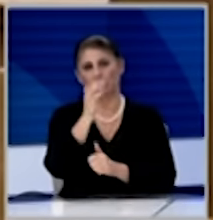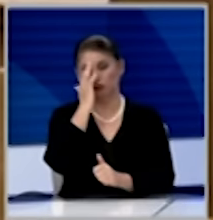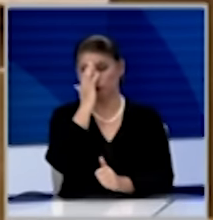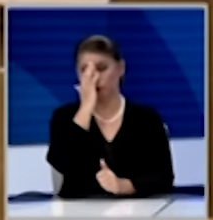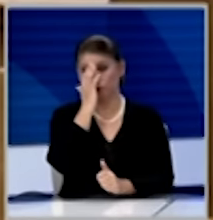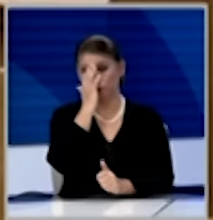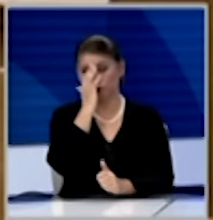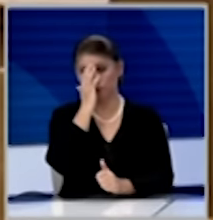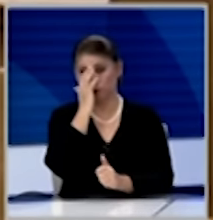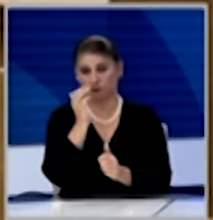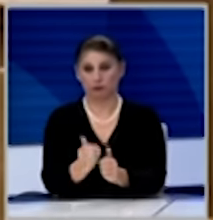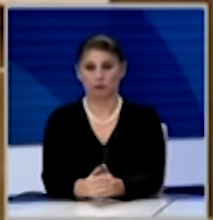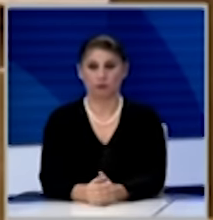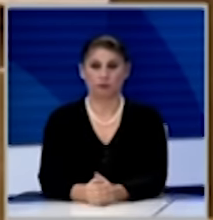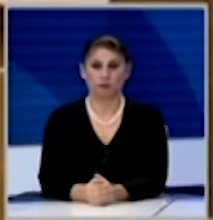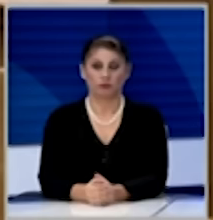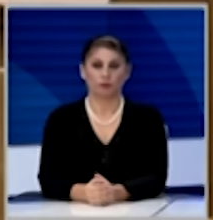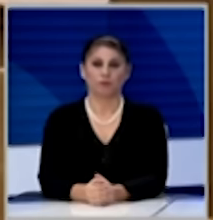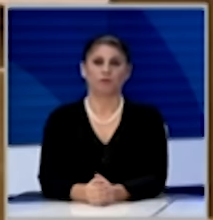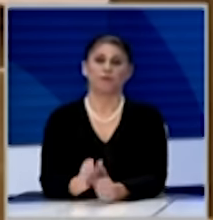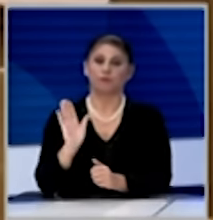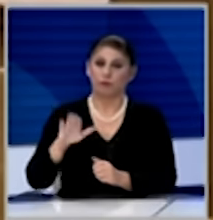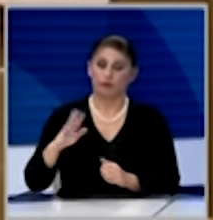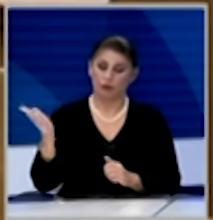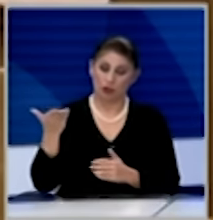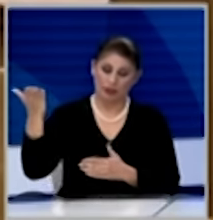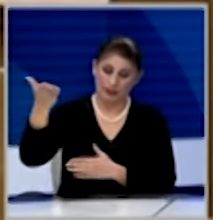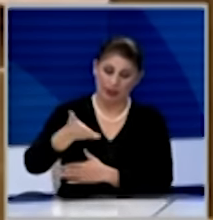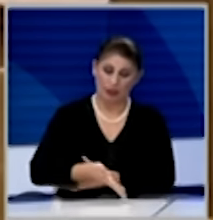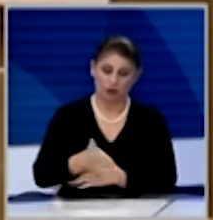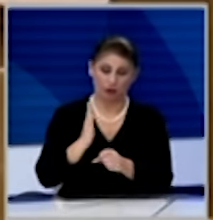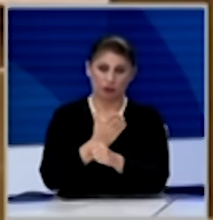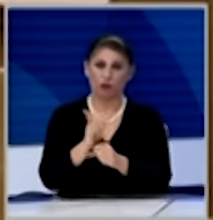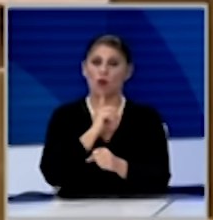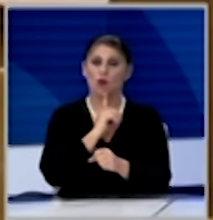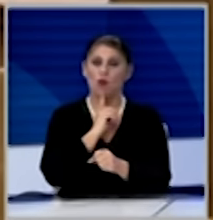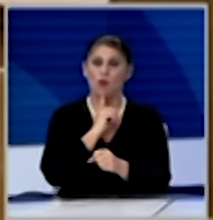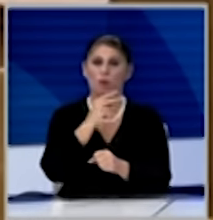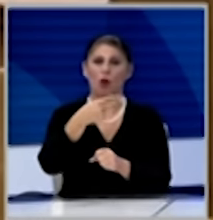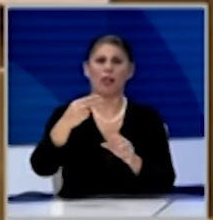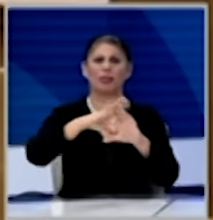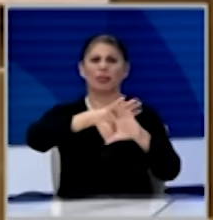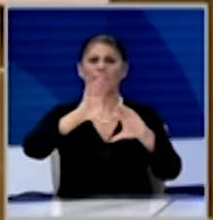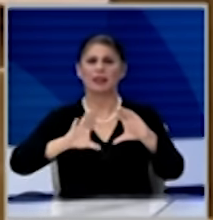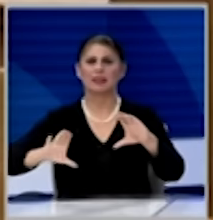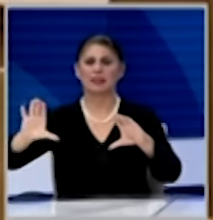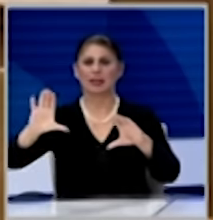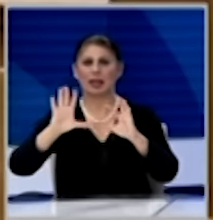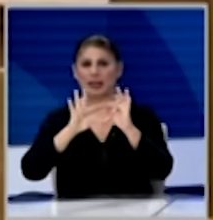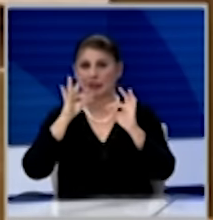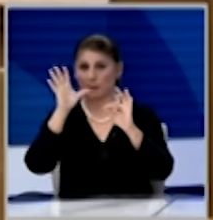και βέβαια όταν τελικά έρχονται οι καταστροφές όπως έγινε στη θεσσαλία το σεπτέμβριο τα